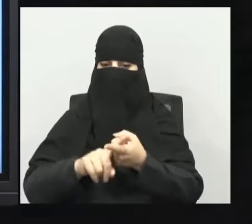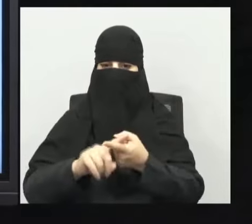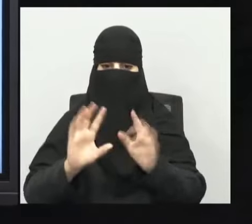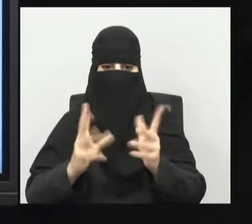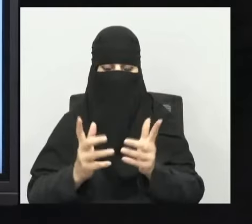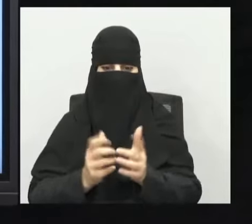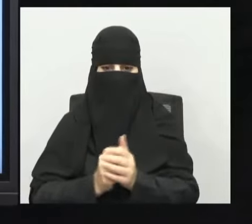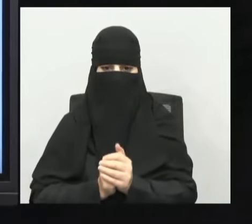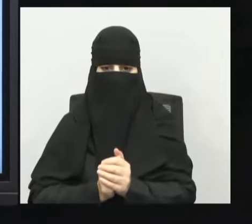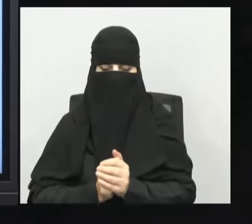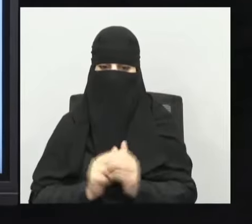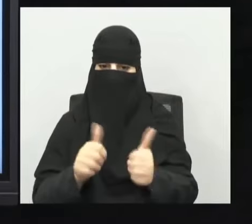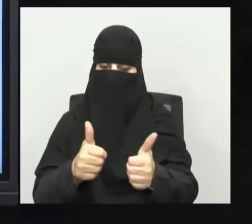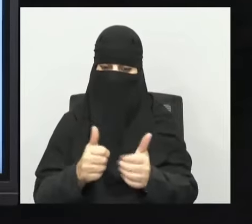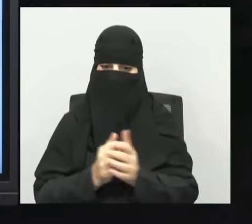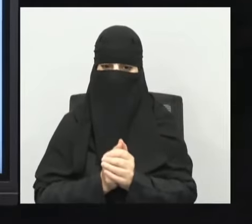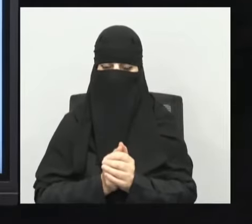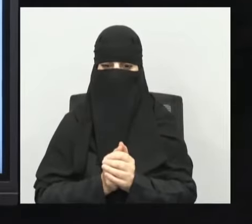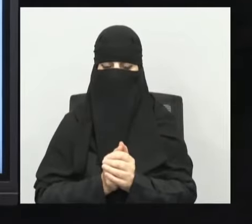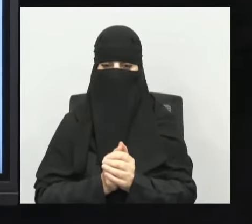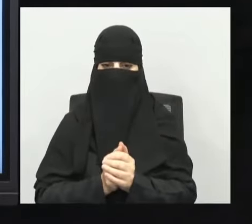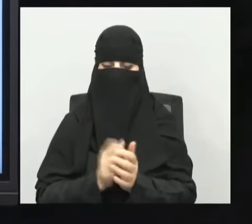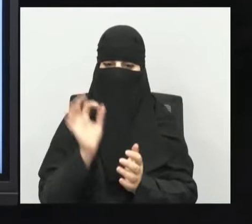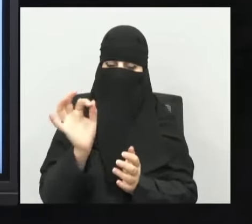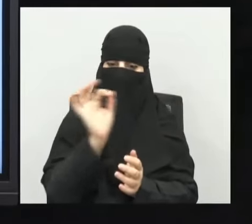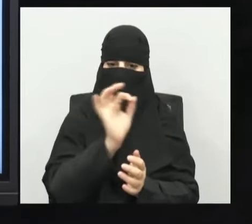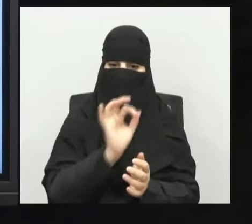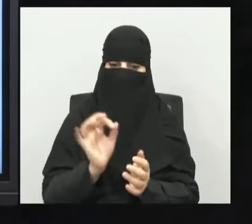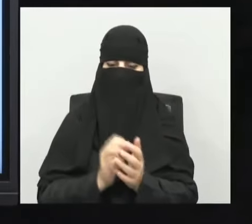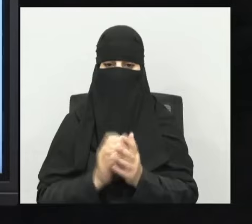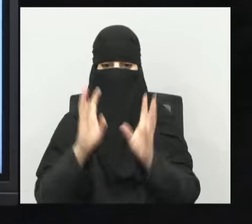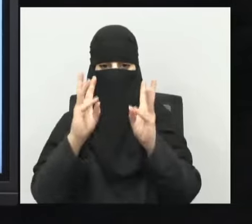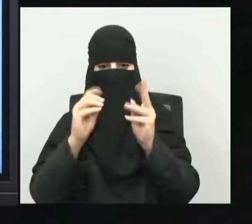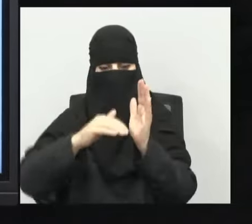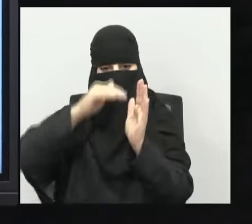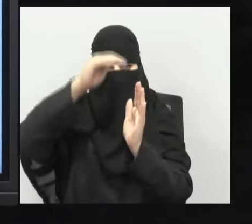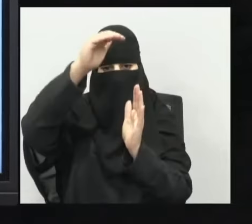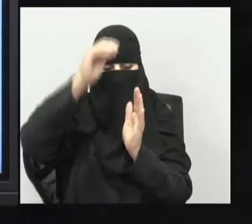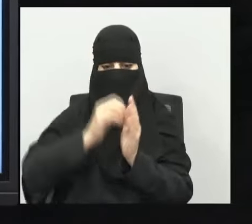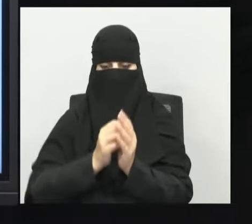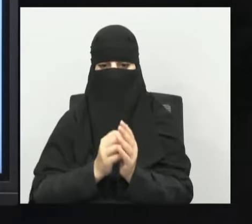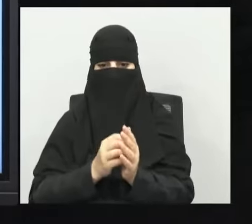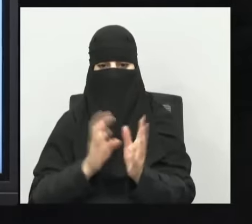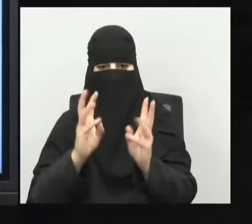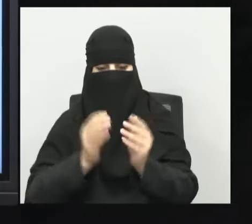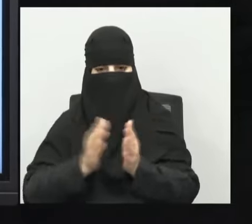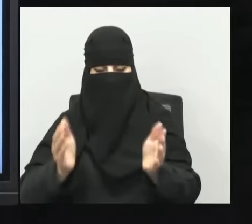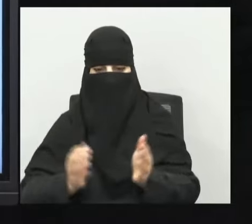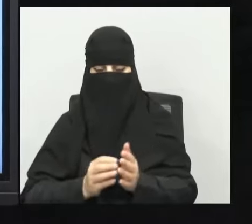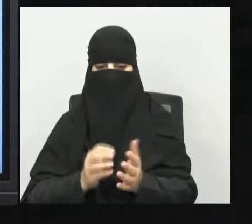ماذا ممتازين الله يسعدكم او بالانماط او بالعد التصاعدي اكثر من طريقه اخذناها او